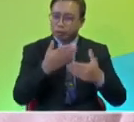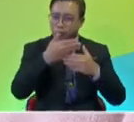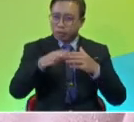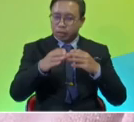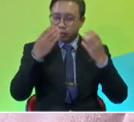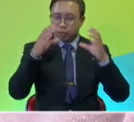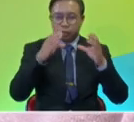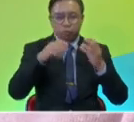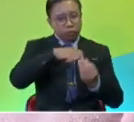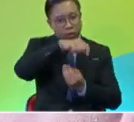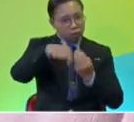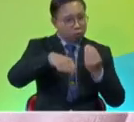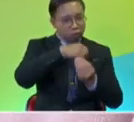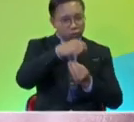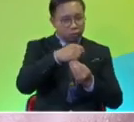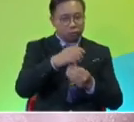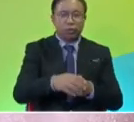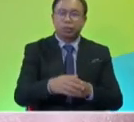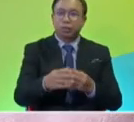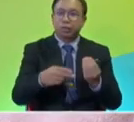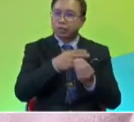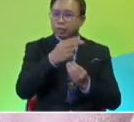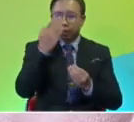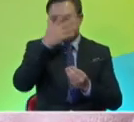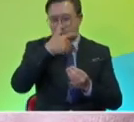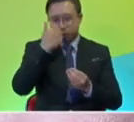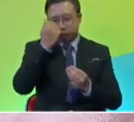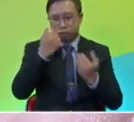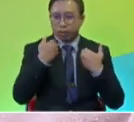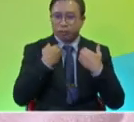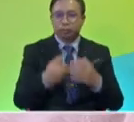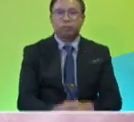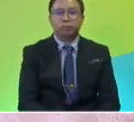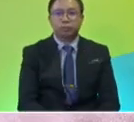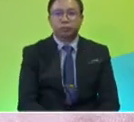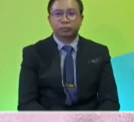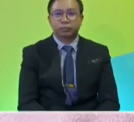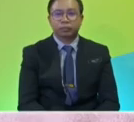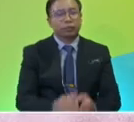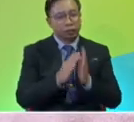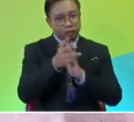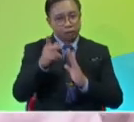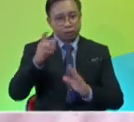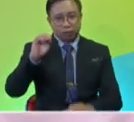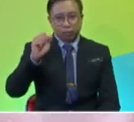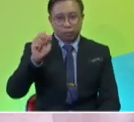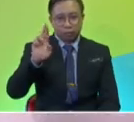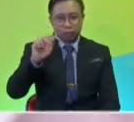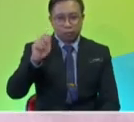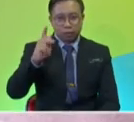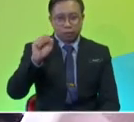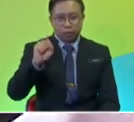dia cantik-cantik hiaskan dia cantik-cantik letak reben sikit kan ada reben sikit ah kemudian kita jadi Marakas juga tapi bunyi dia akan